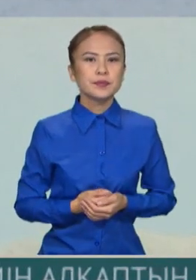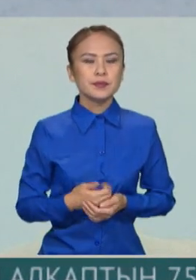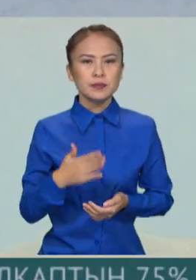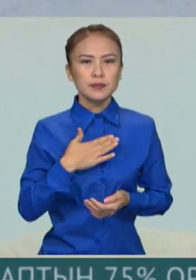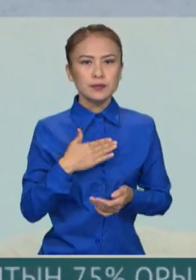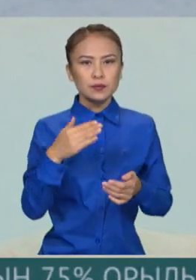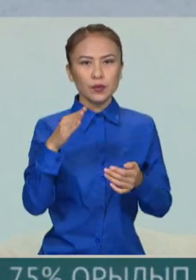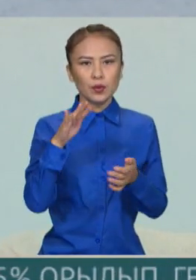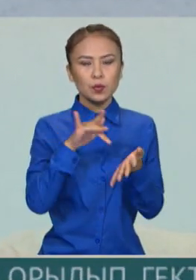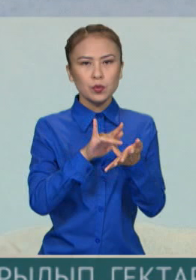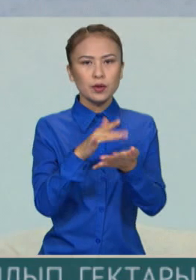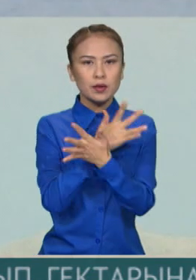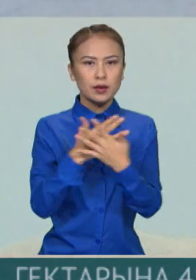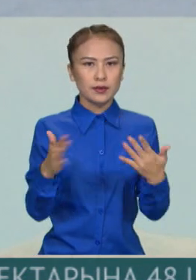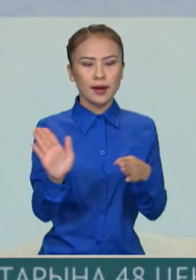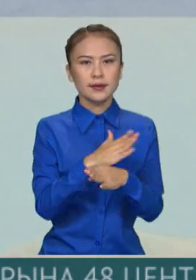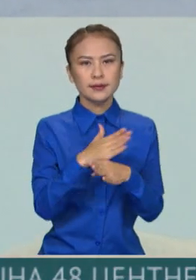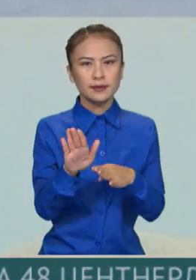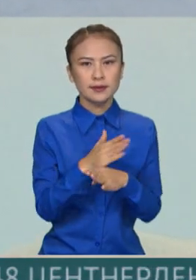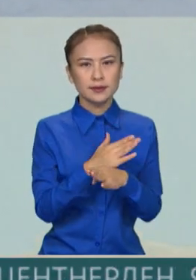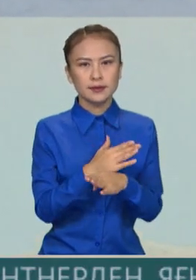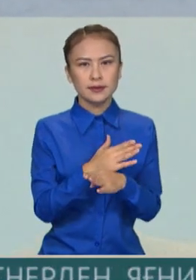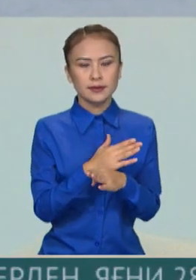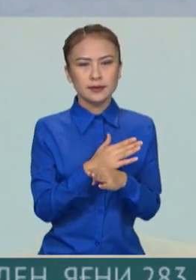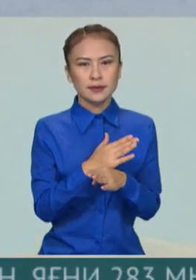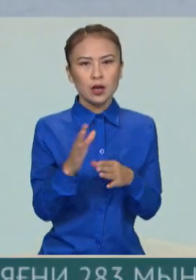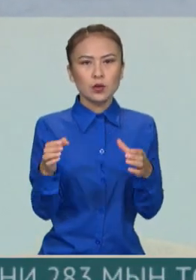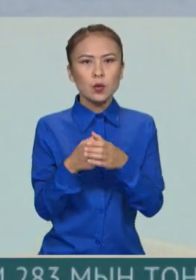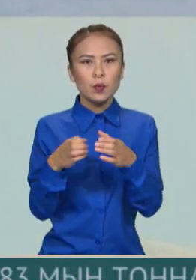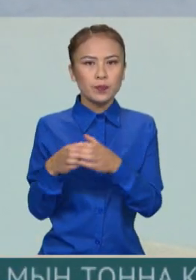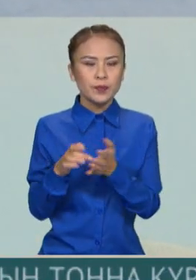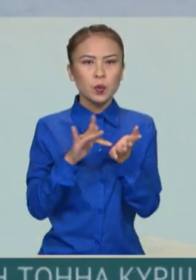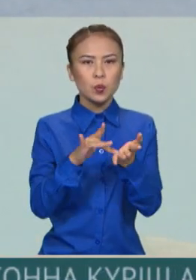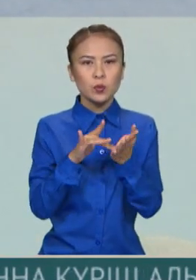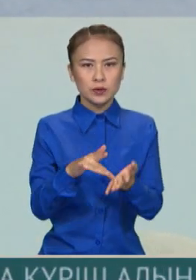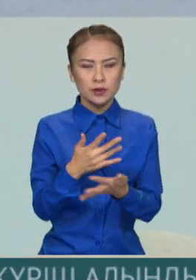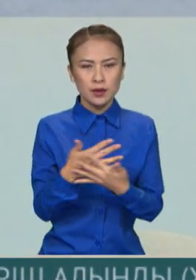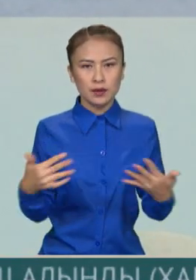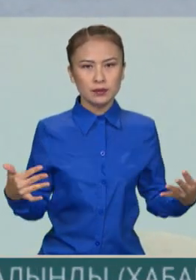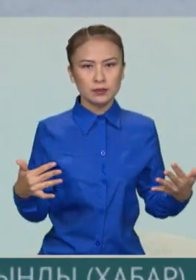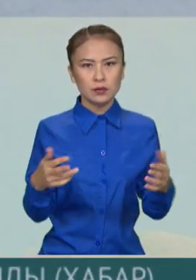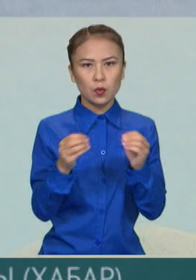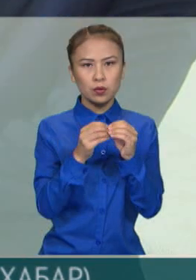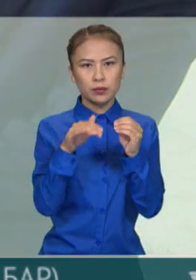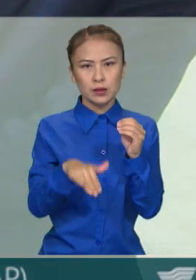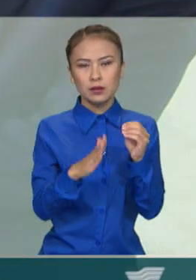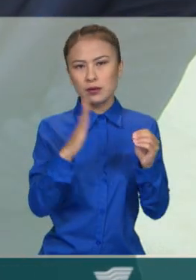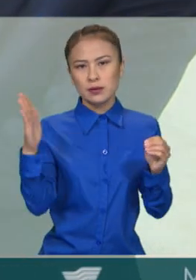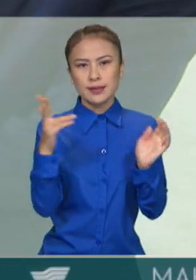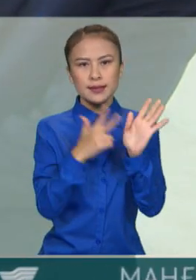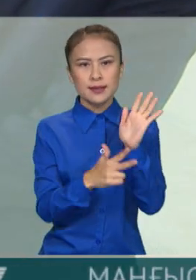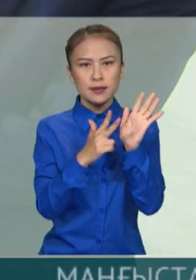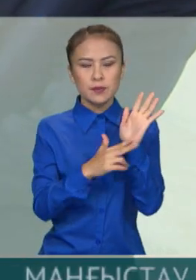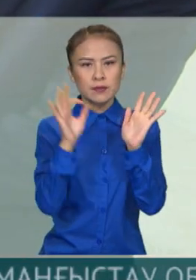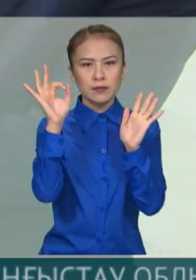Бізде турпакеттен басқа бөлек мынандай топтар дейміз ғой, туристік топтар қабылғандарымыз 10 мыңнан асады.